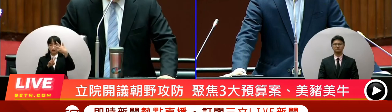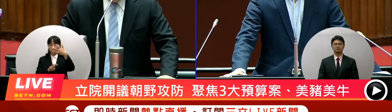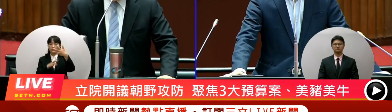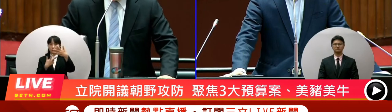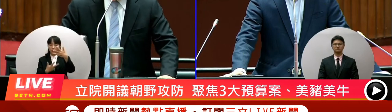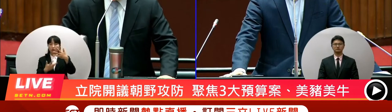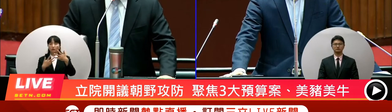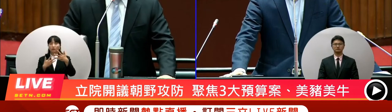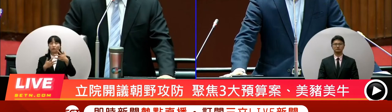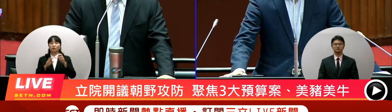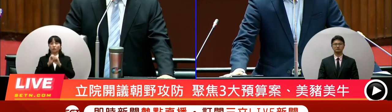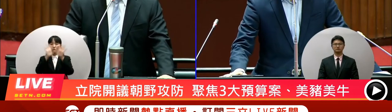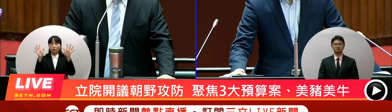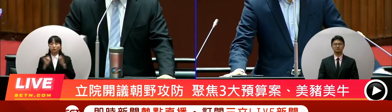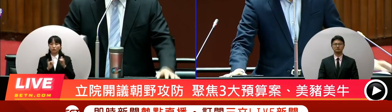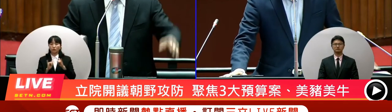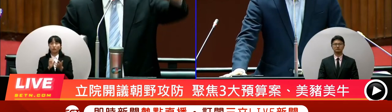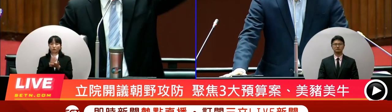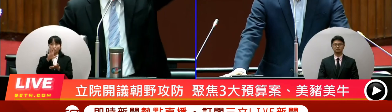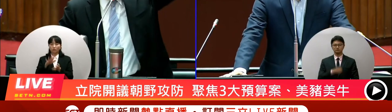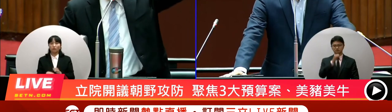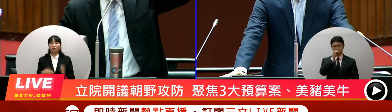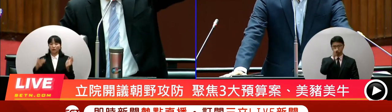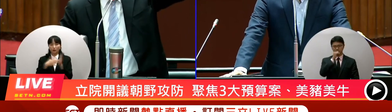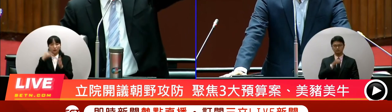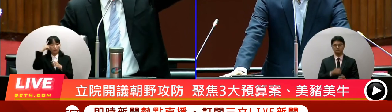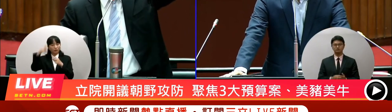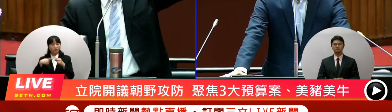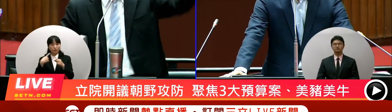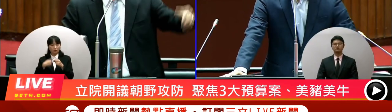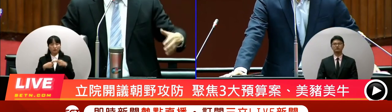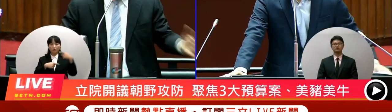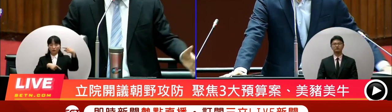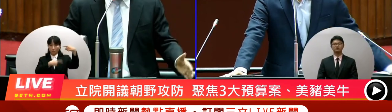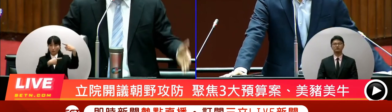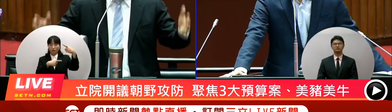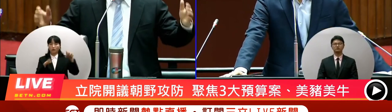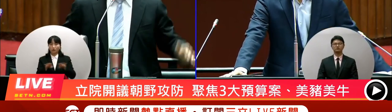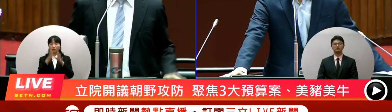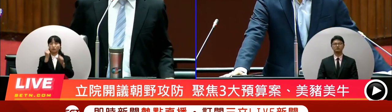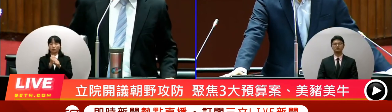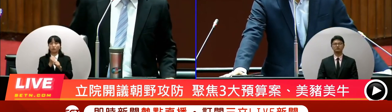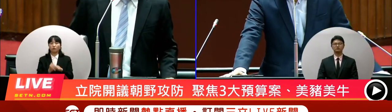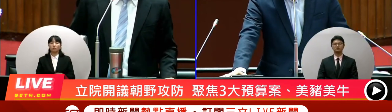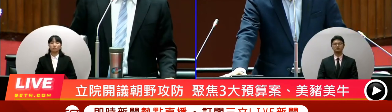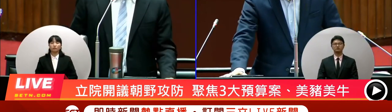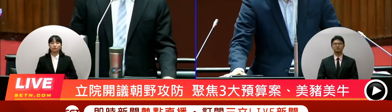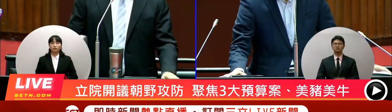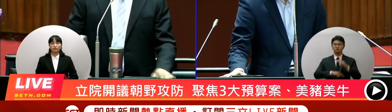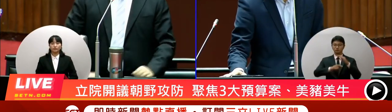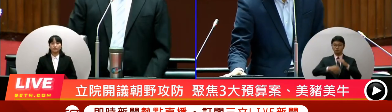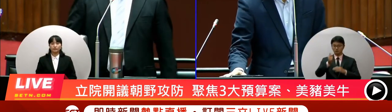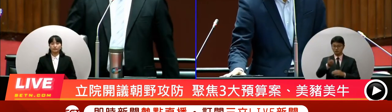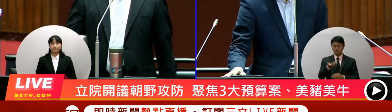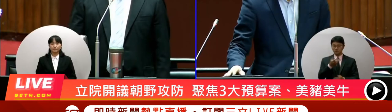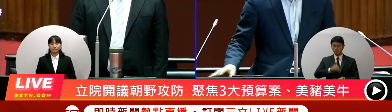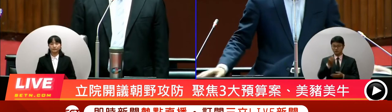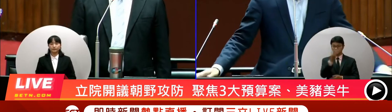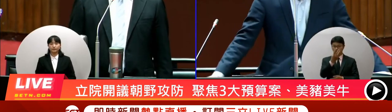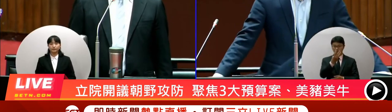向国人同胞报告。 好， 到明年1月1号施行。 好，院长讲了3点，第